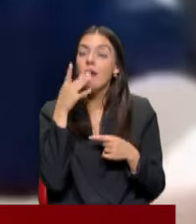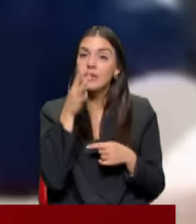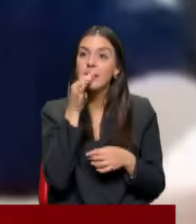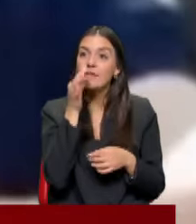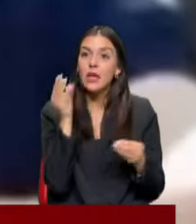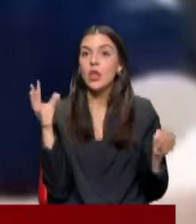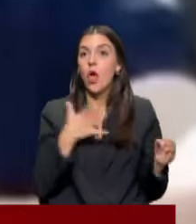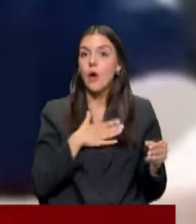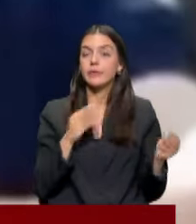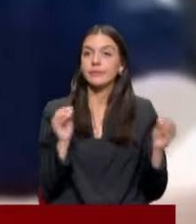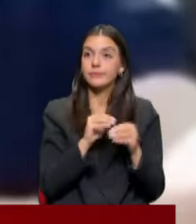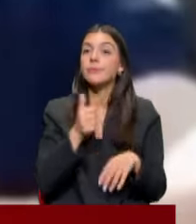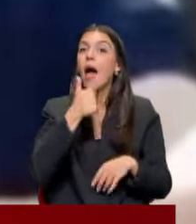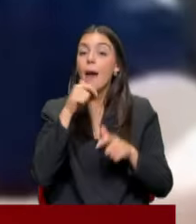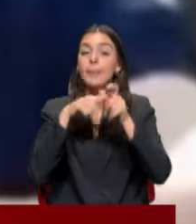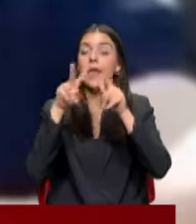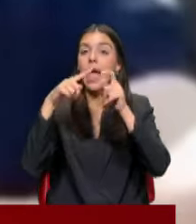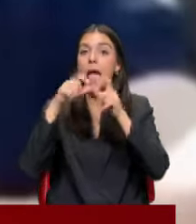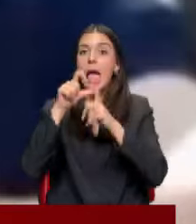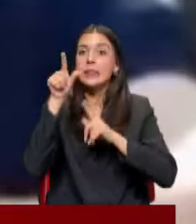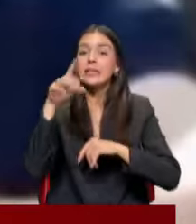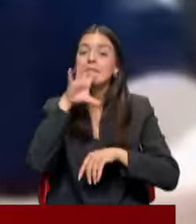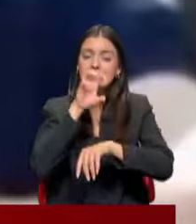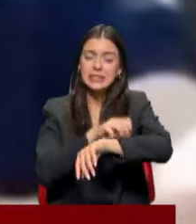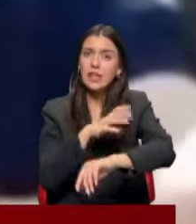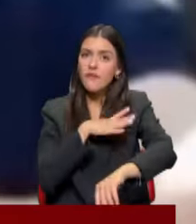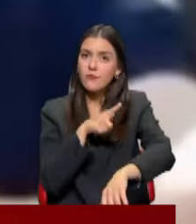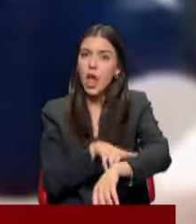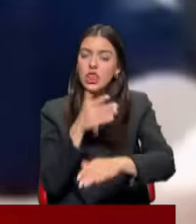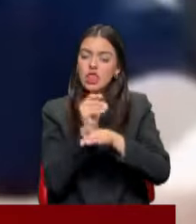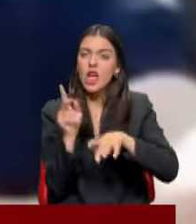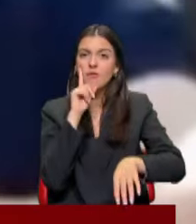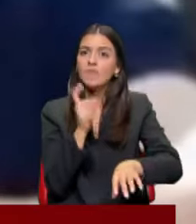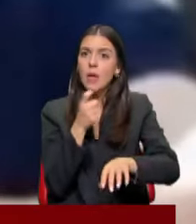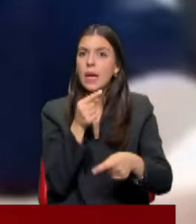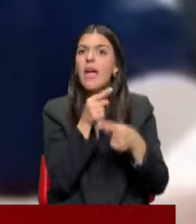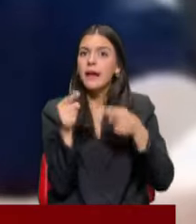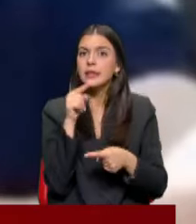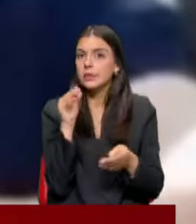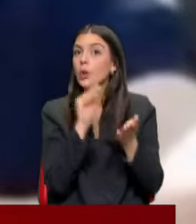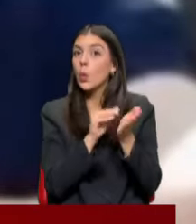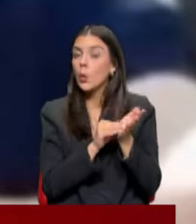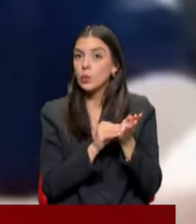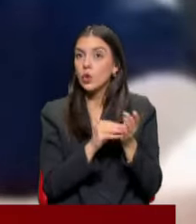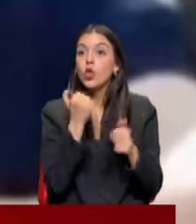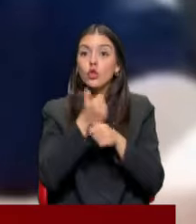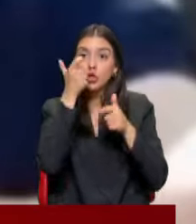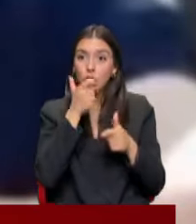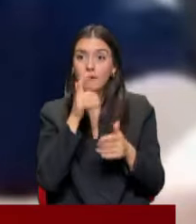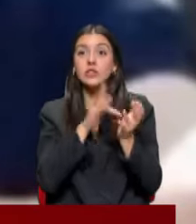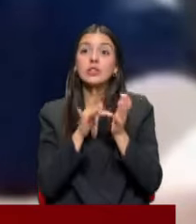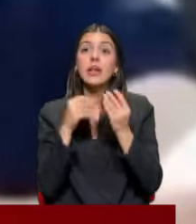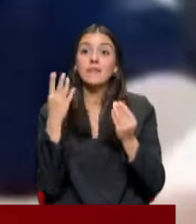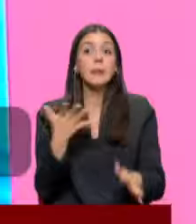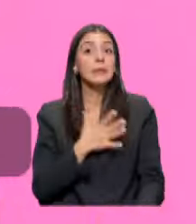Abi Enes Güran'ın kolundaki ısırık izinin geç fark edilmesi de yine ihmaller arasında sıralandı. Yetkililerin